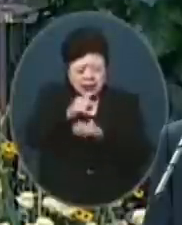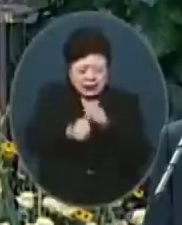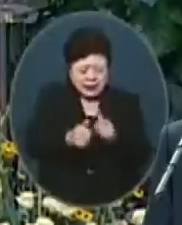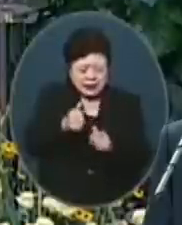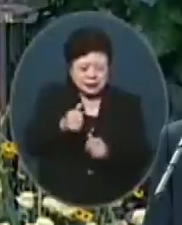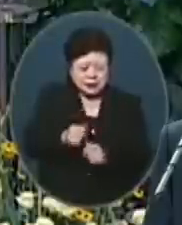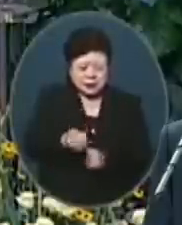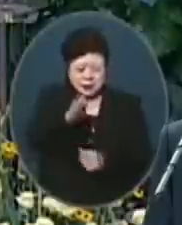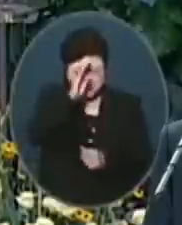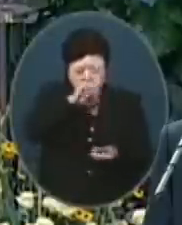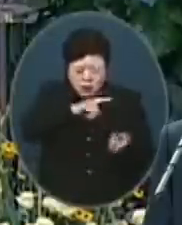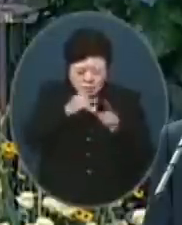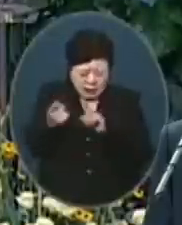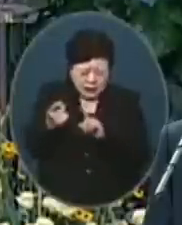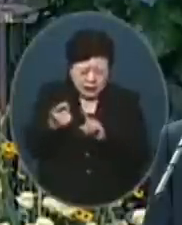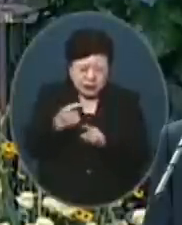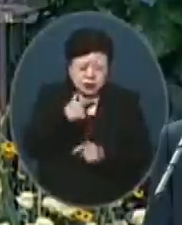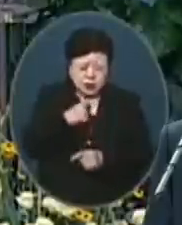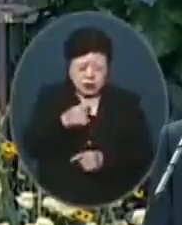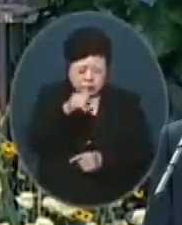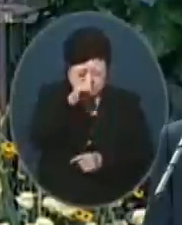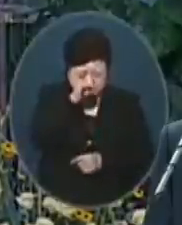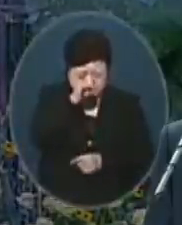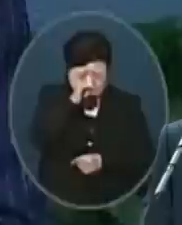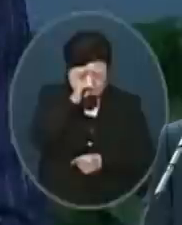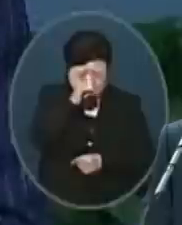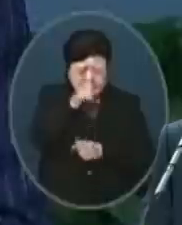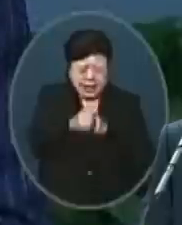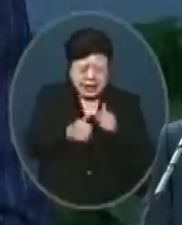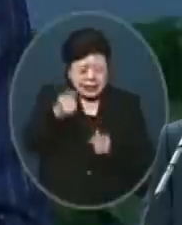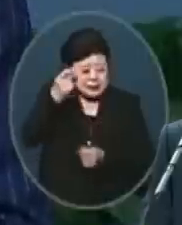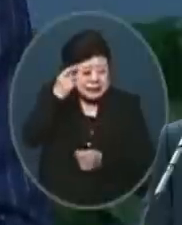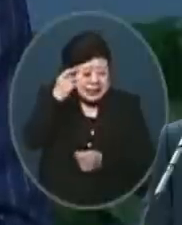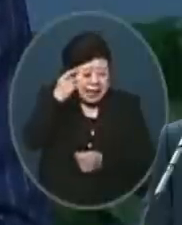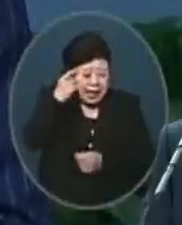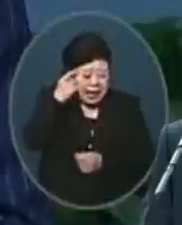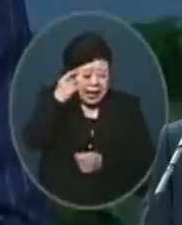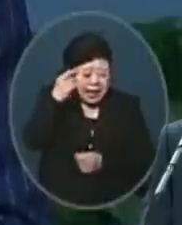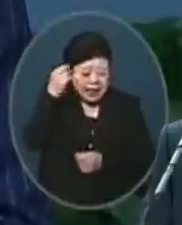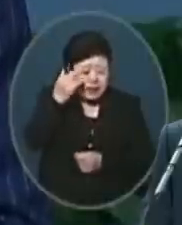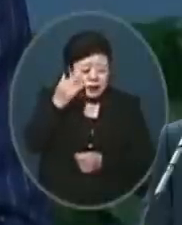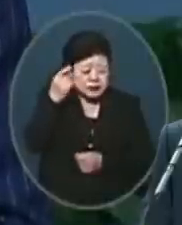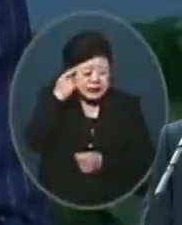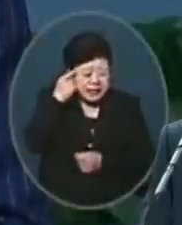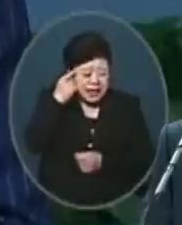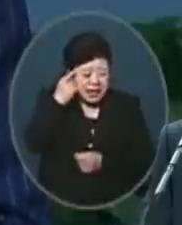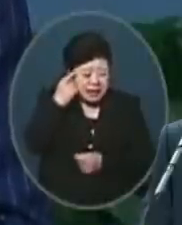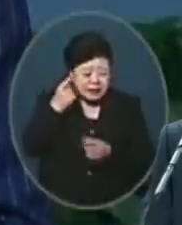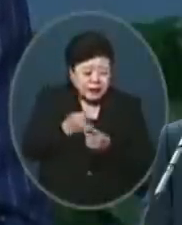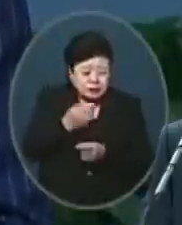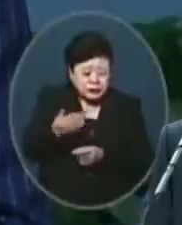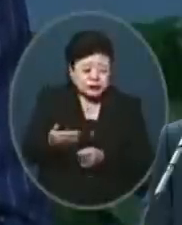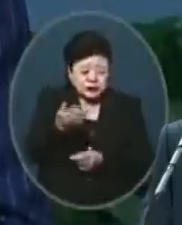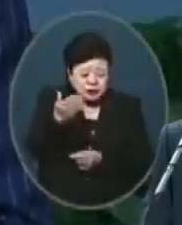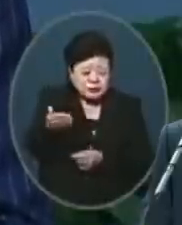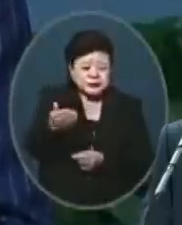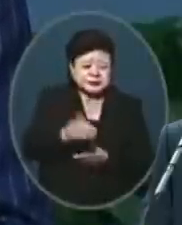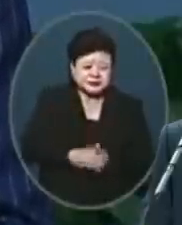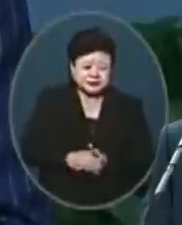여러분이 병낫기를 원하고 있는데 그 하나님의 생각이 여러분 생각을 바꾸어서